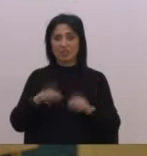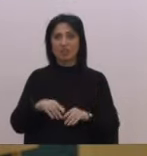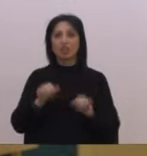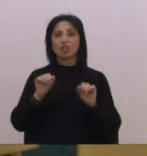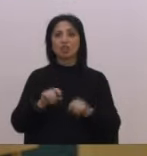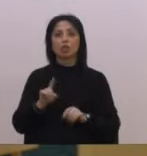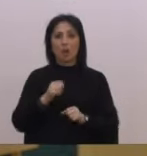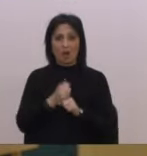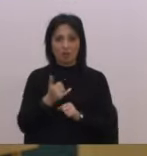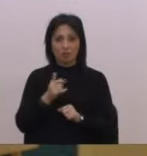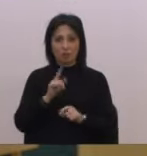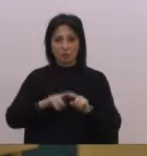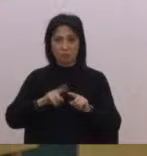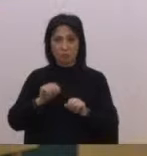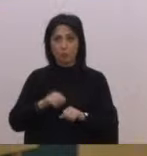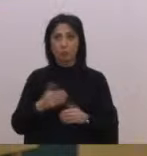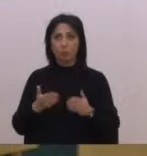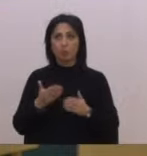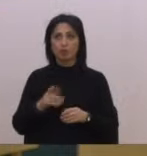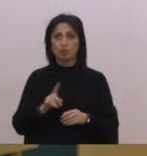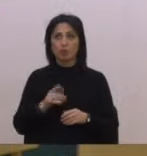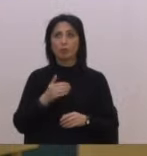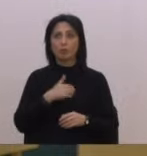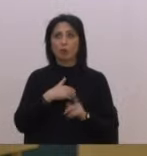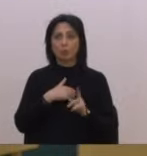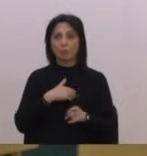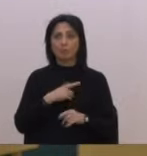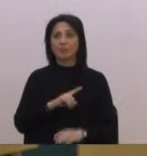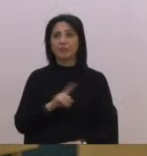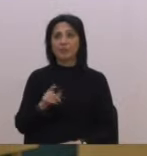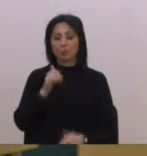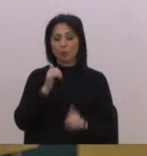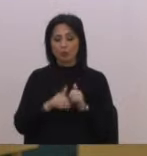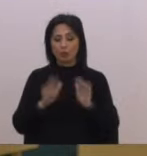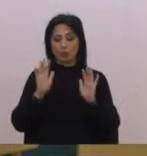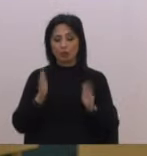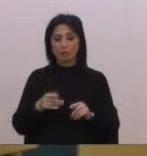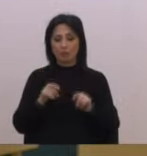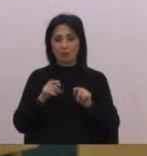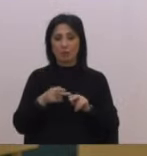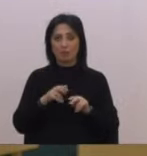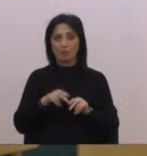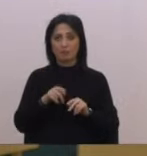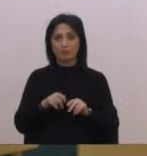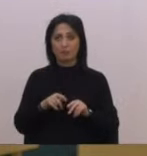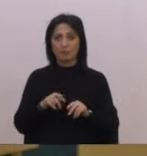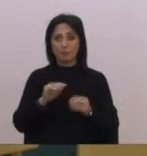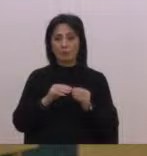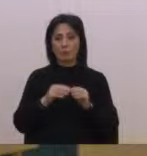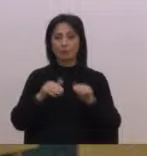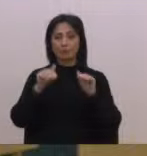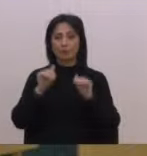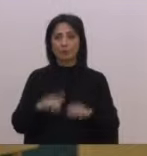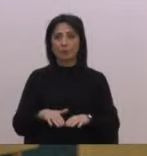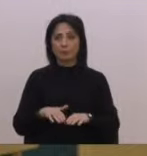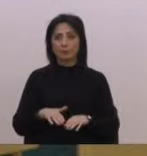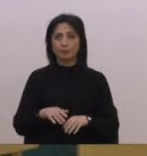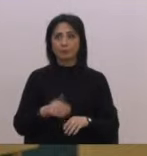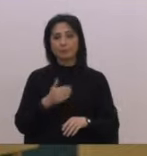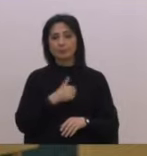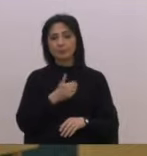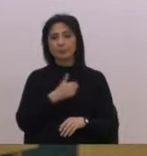შეძლოს რაღაცის გაკეთება, თუნდაც რომც მოინდომს. მაგრამ ყოველ შემთხვევაში ამ პრობლემის გადაწყვეტა, ვინა